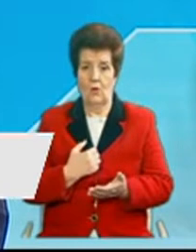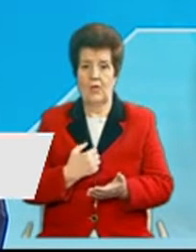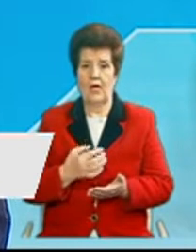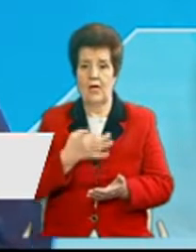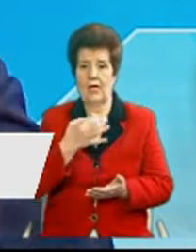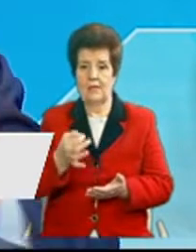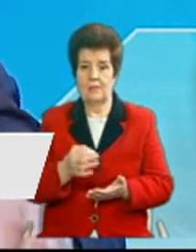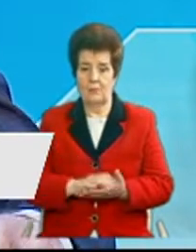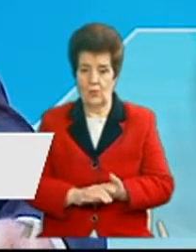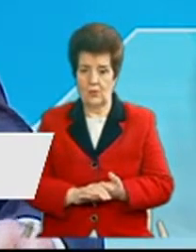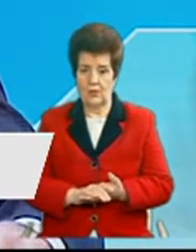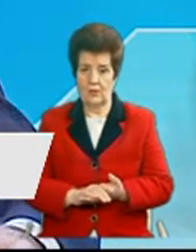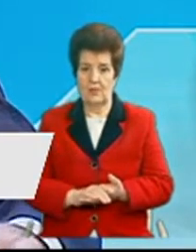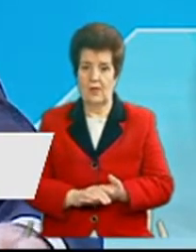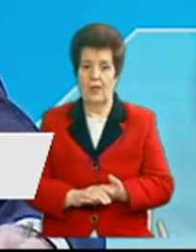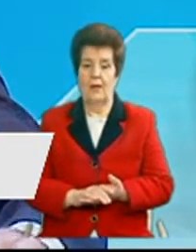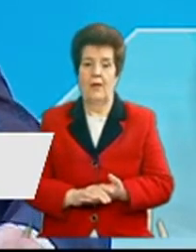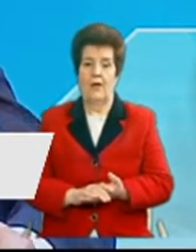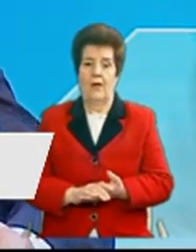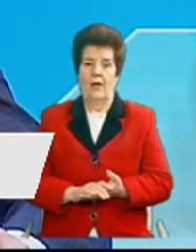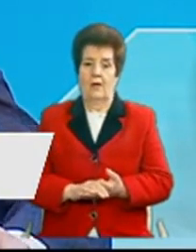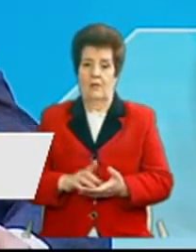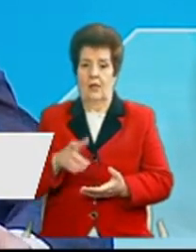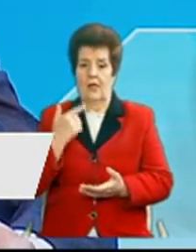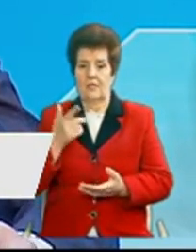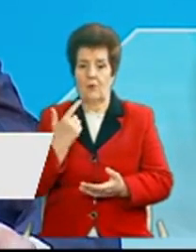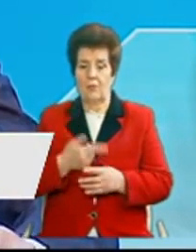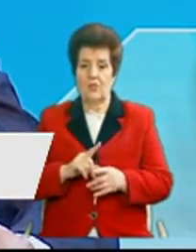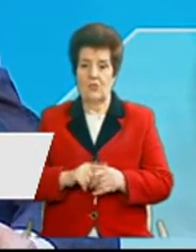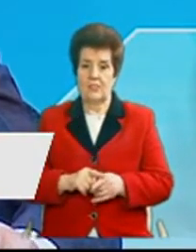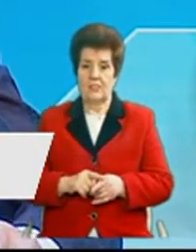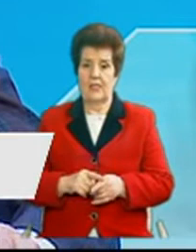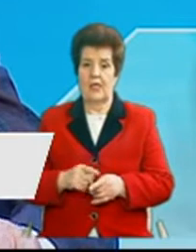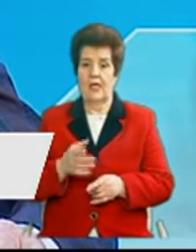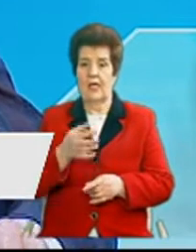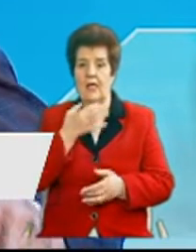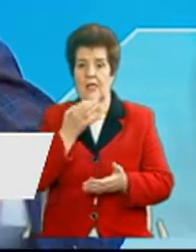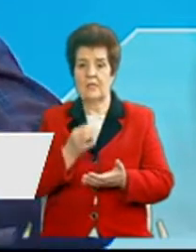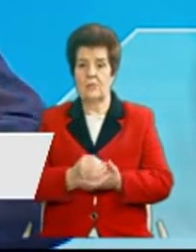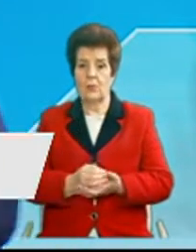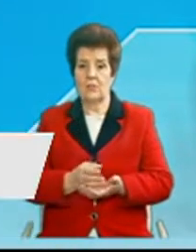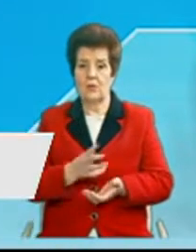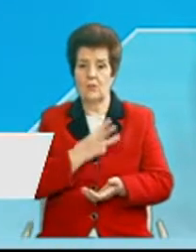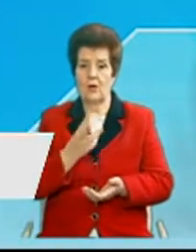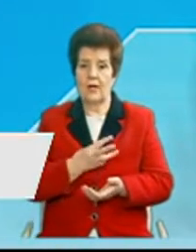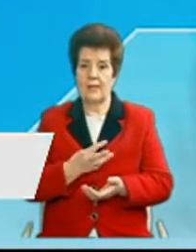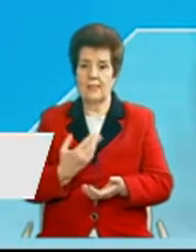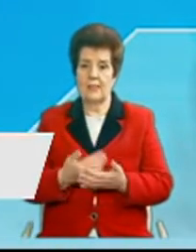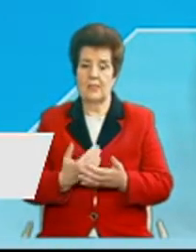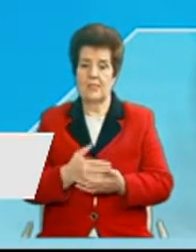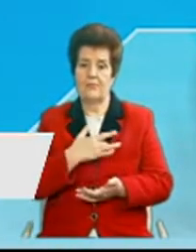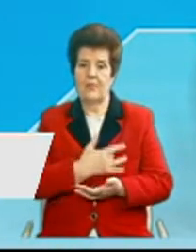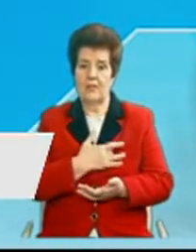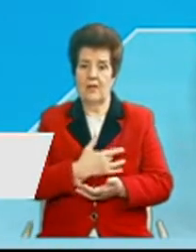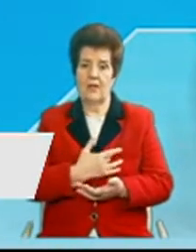cred că mă voi încadra în cele 12 minute dacă aș vorbi despre acest răspuns. Da, domn Rădulescu, mie mi se pare că genul